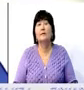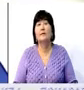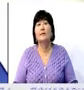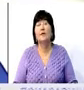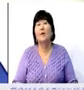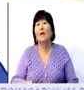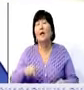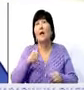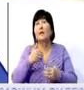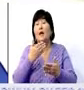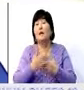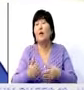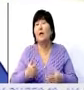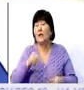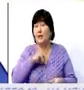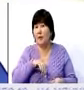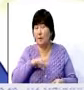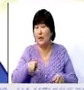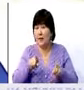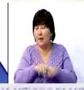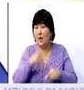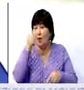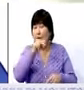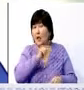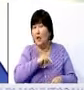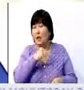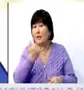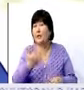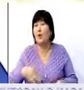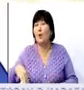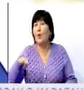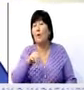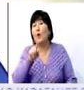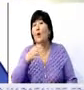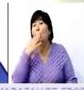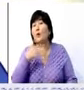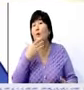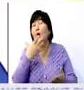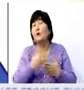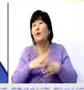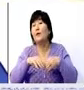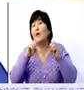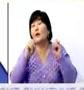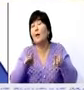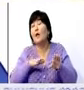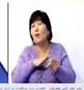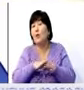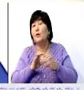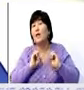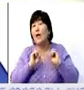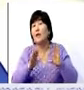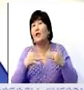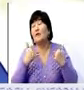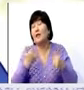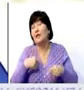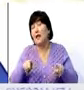Самый пик его продуктивной карьеры пришелся как раз на годы работы в вашей области. Он любил свою профессию и полностью отдавался ей.